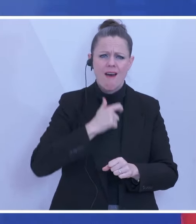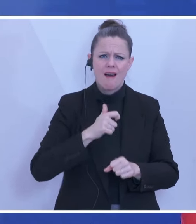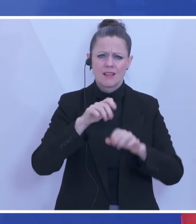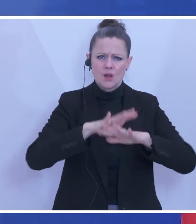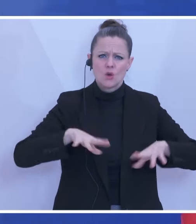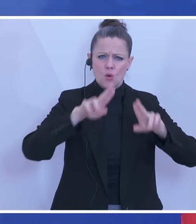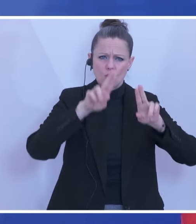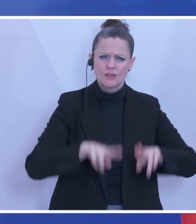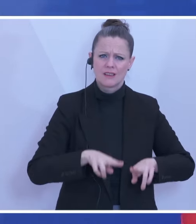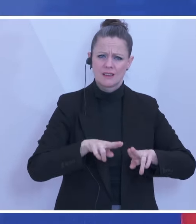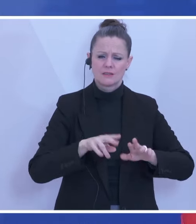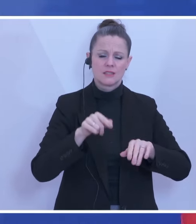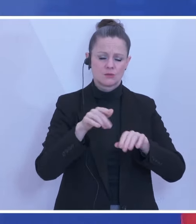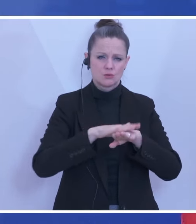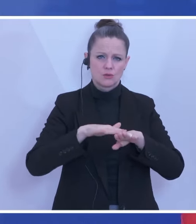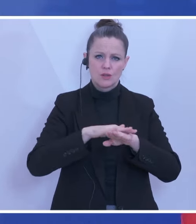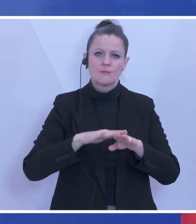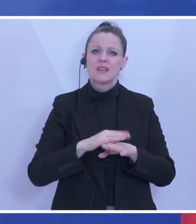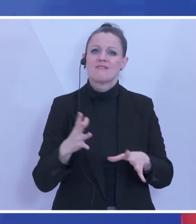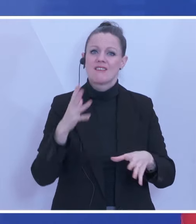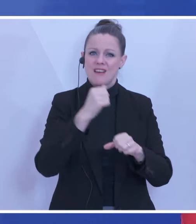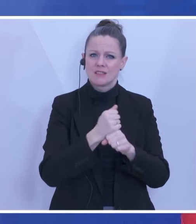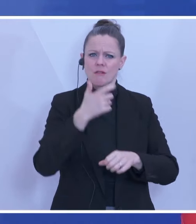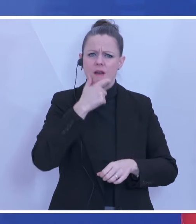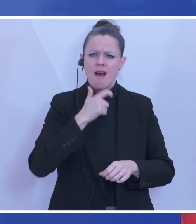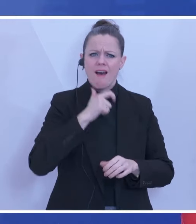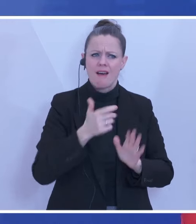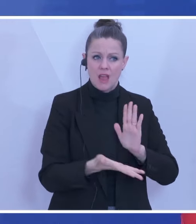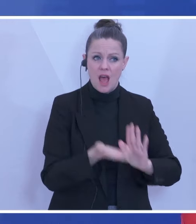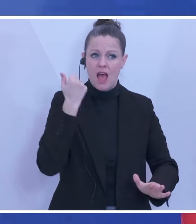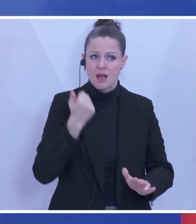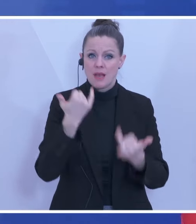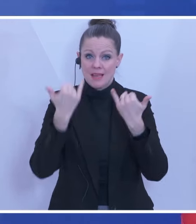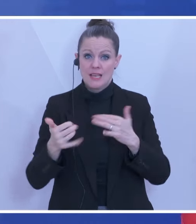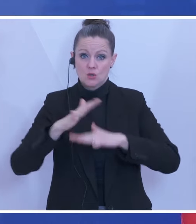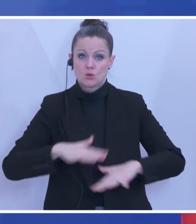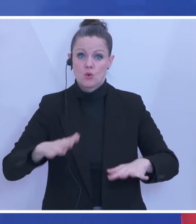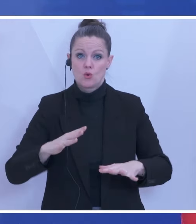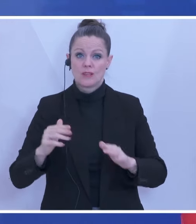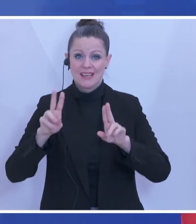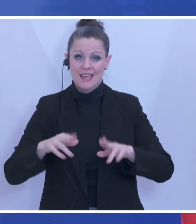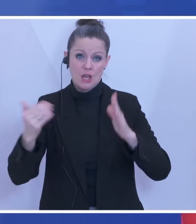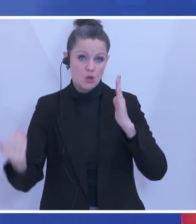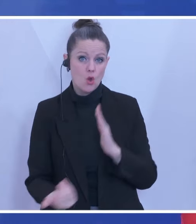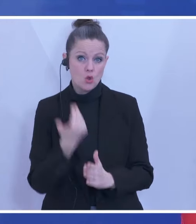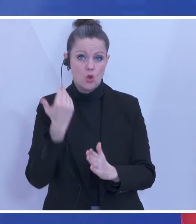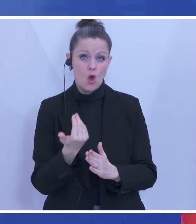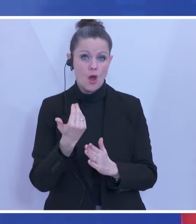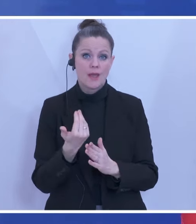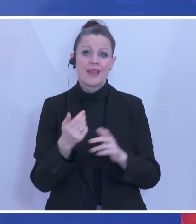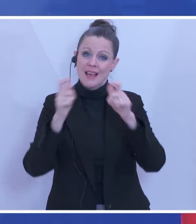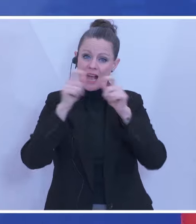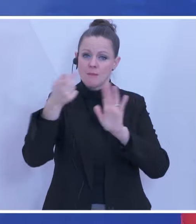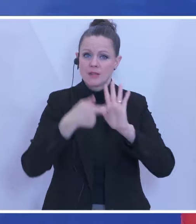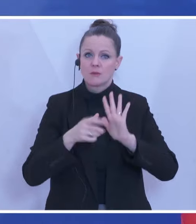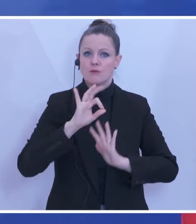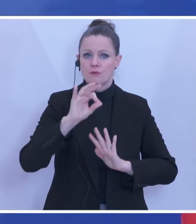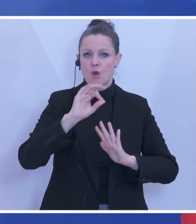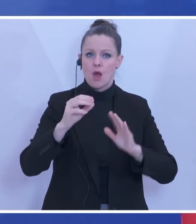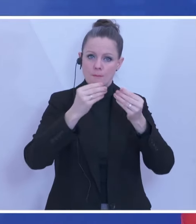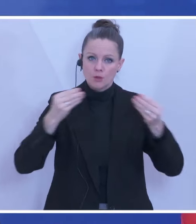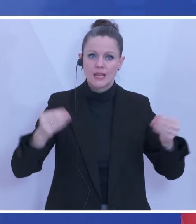auf Zugang zu Informationen und damit auch die Rahmenbedingungen für einen modernen Rechtsstaat. Meine sehr geehrten Damen